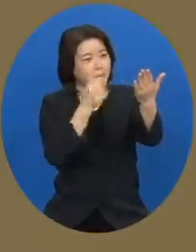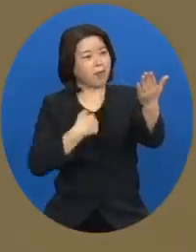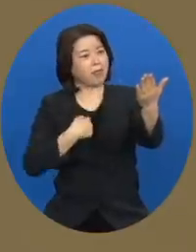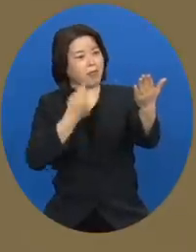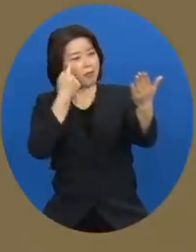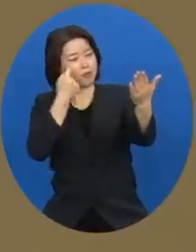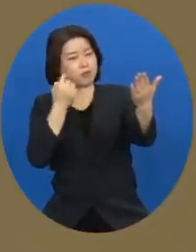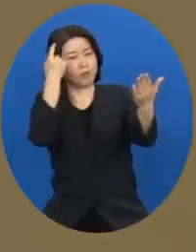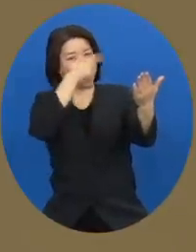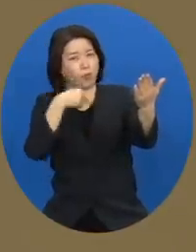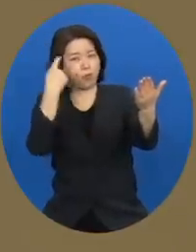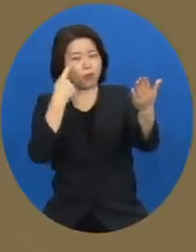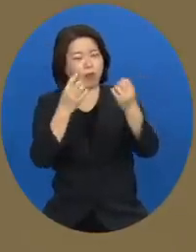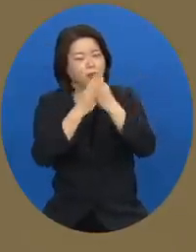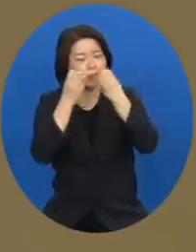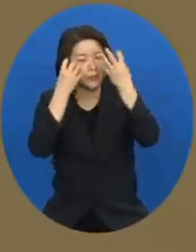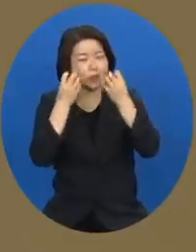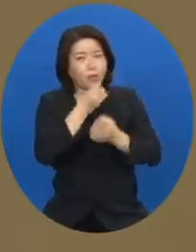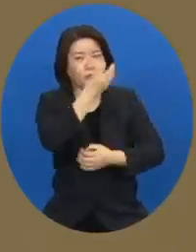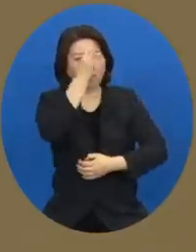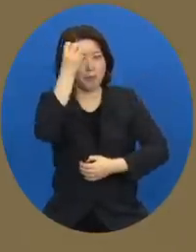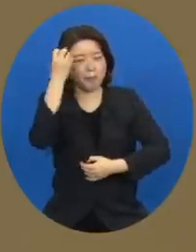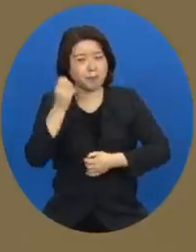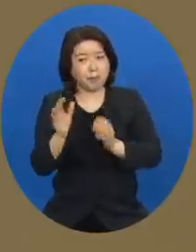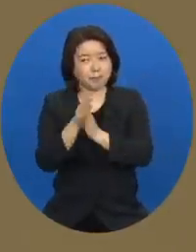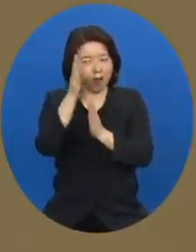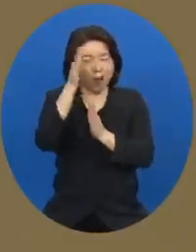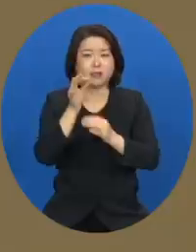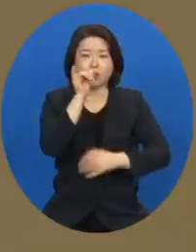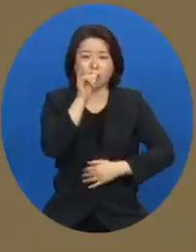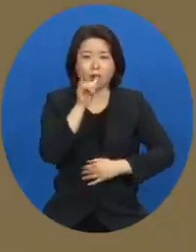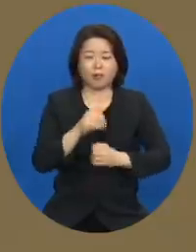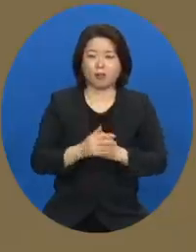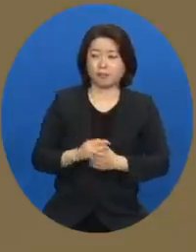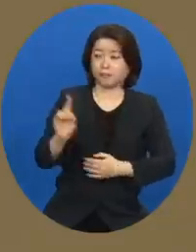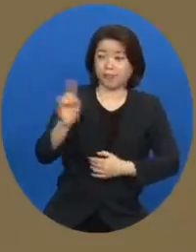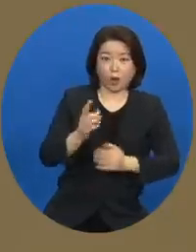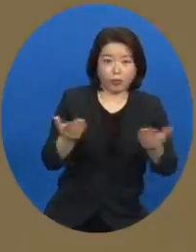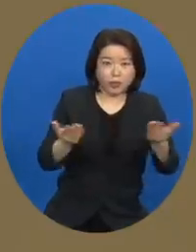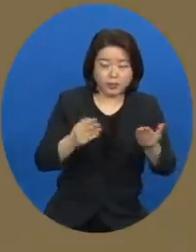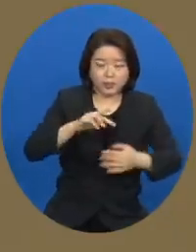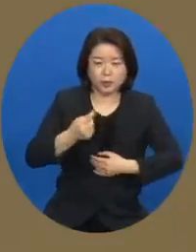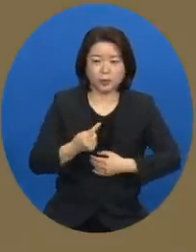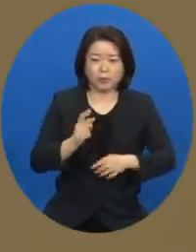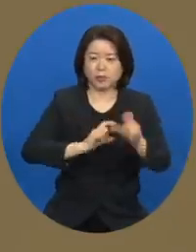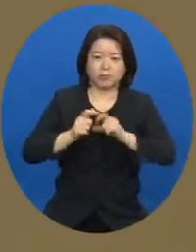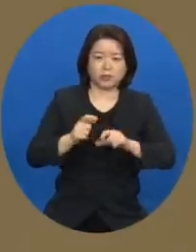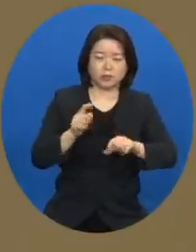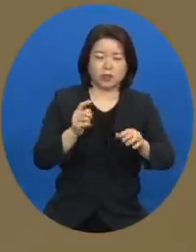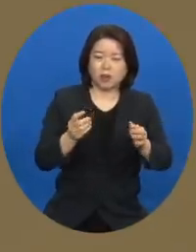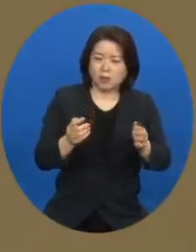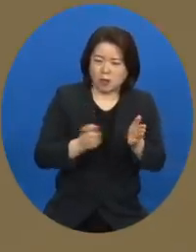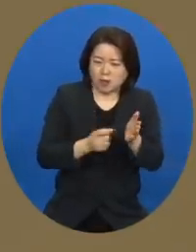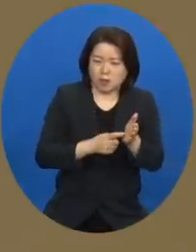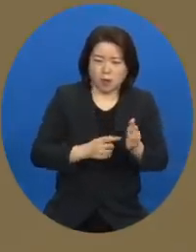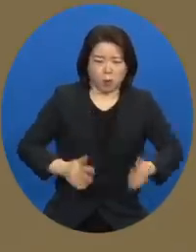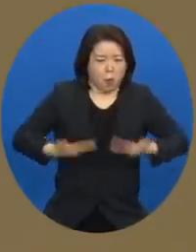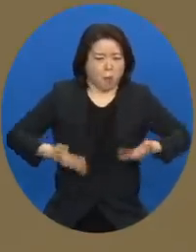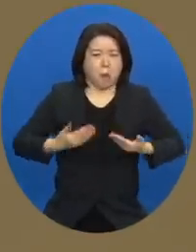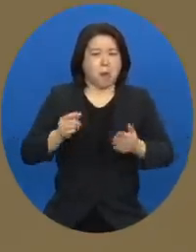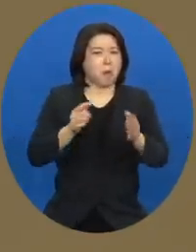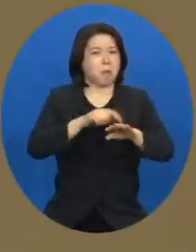눈빛과 얼굴에 새로운 광채가 있다. 어떤 일에도 더 이상 조급한 마음이 없다. 모든